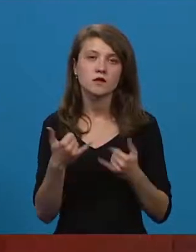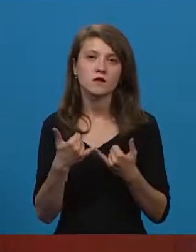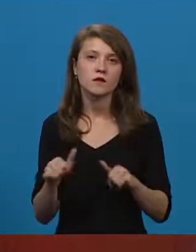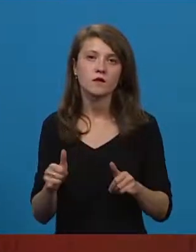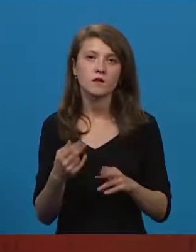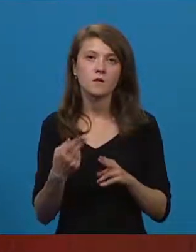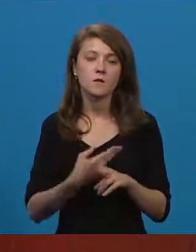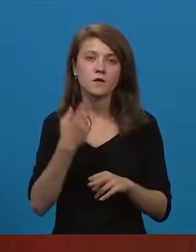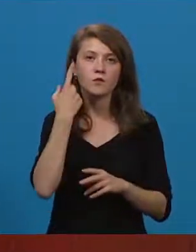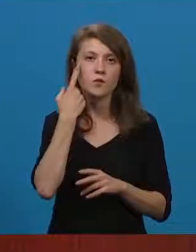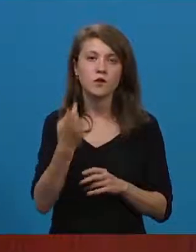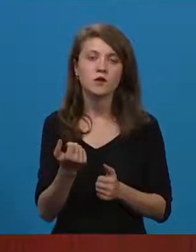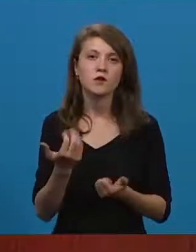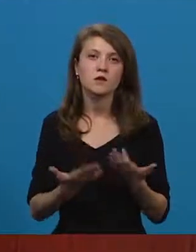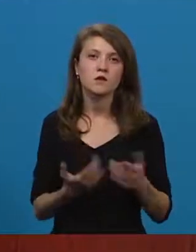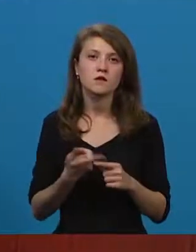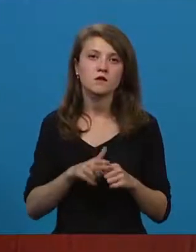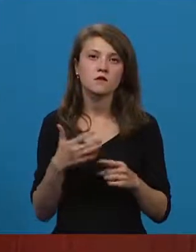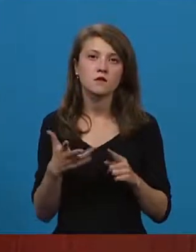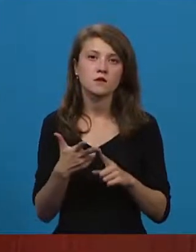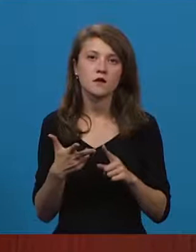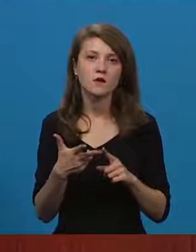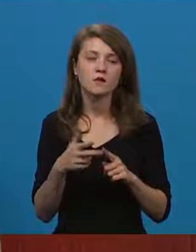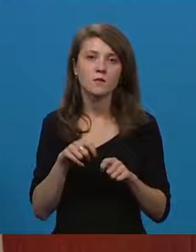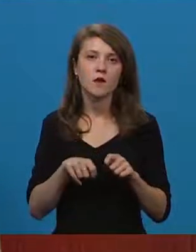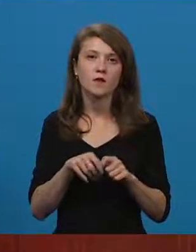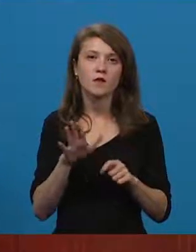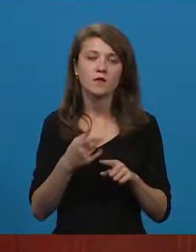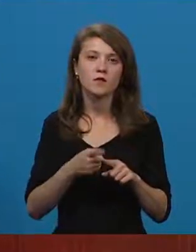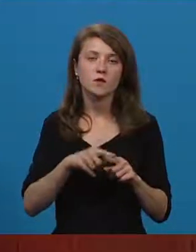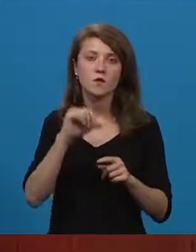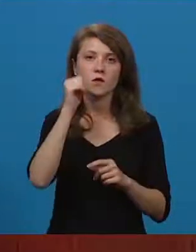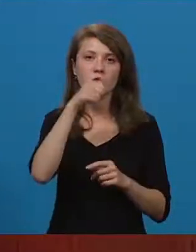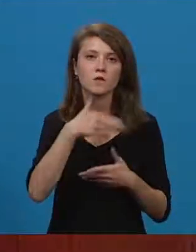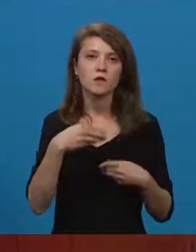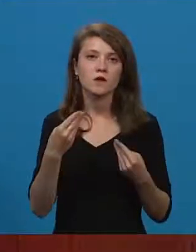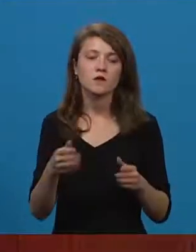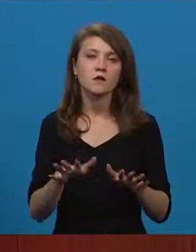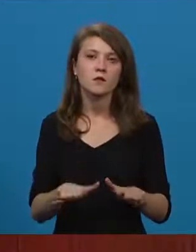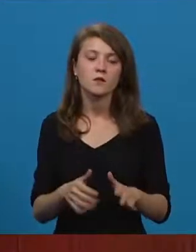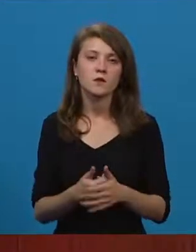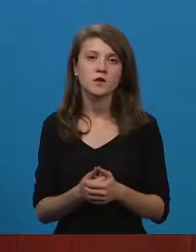без попередження, але це вже третя перевірка в цьому році. Ми надали приміщення,